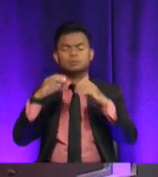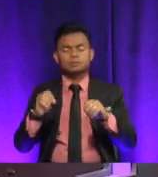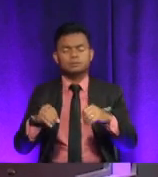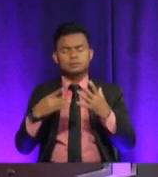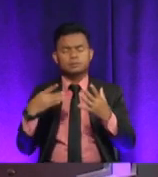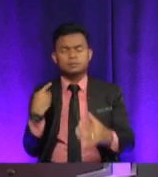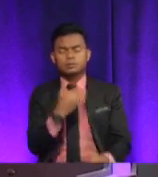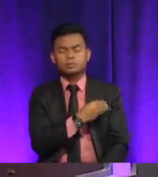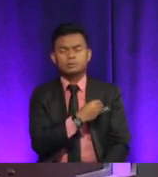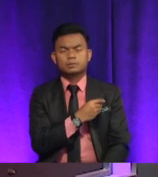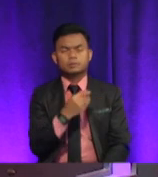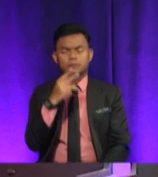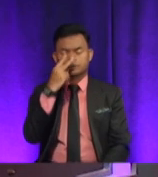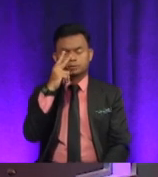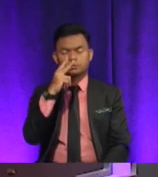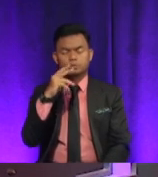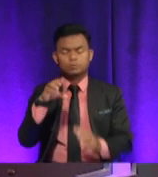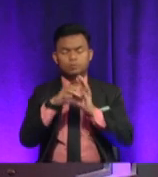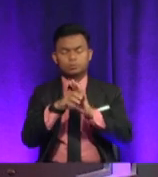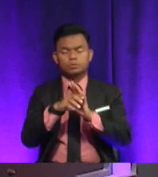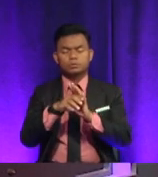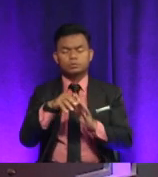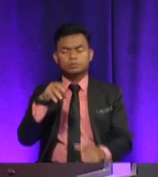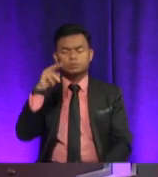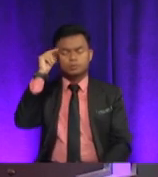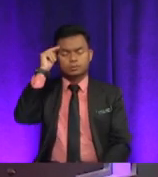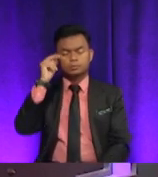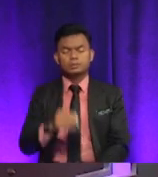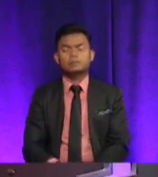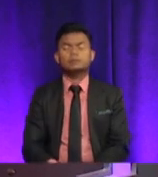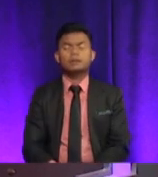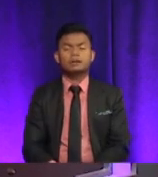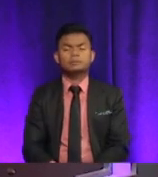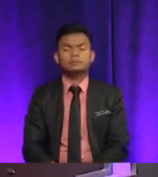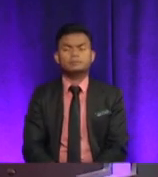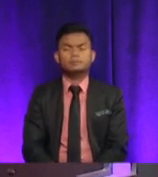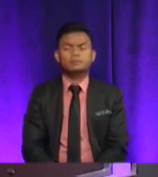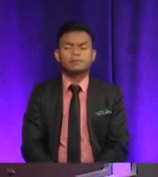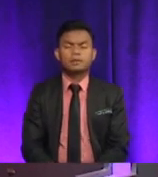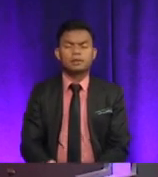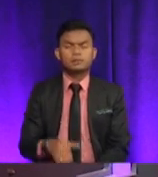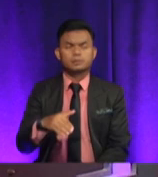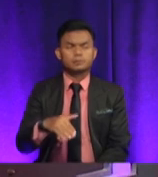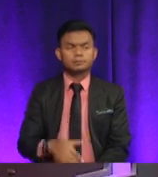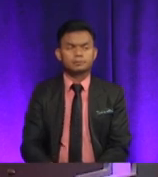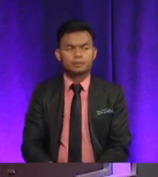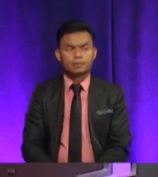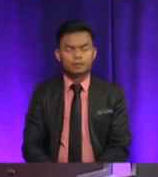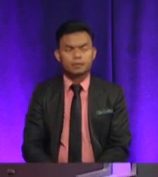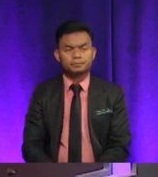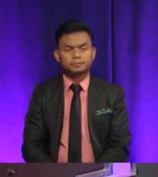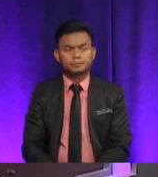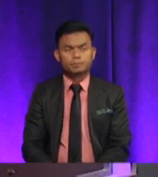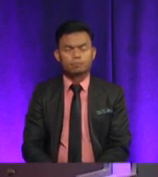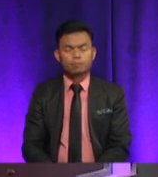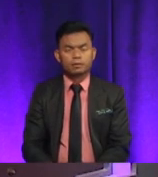oke kita melihat di sini contoh jawabannya oke di sini Oke jadi kita pergi satu-satu di mana Baginda